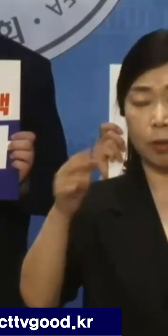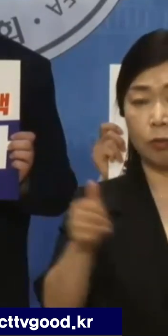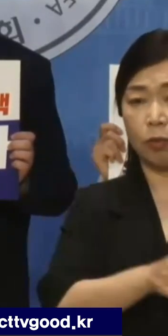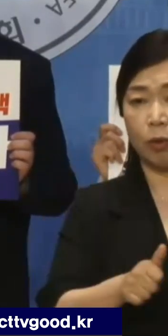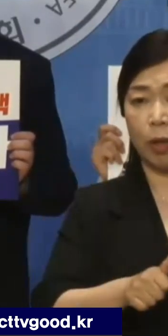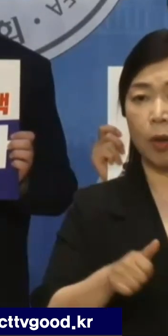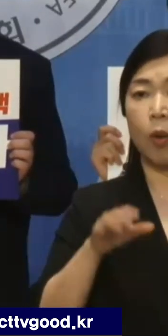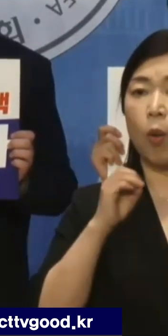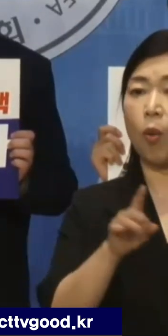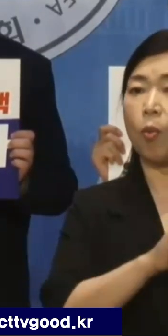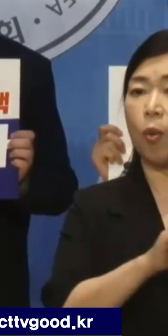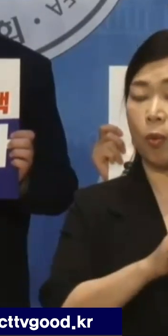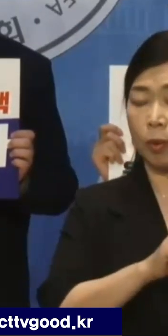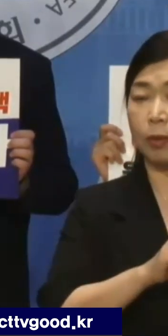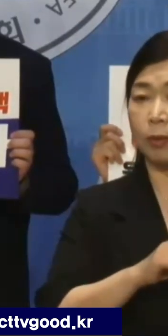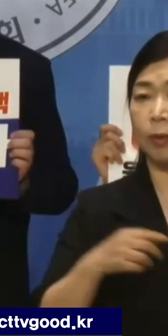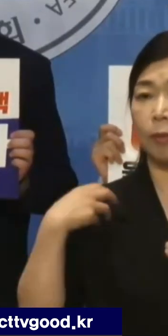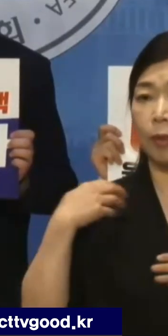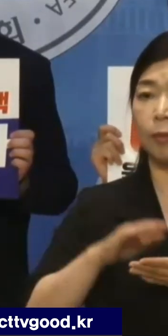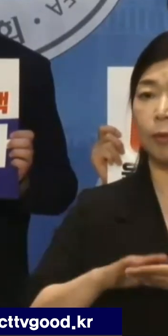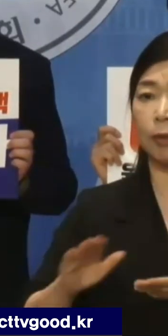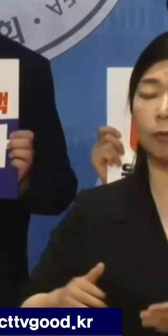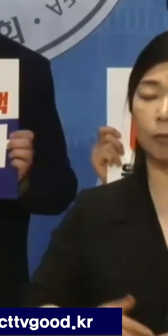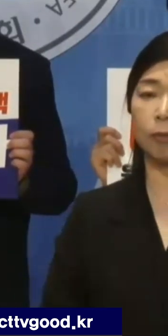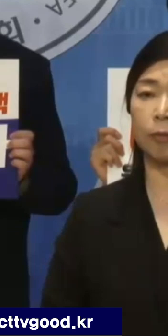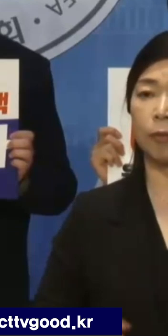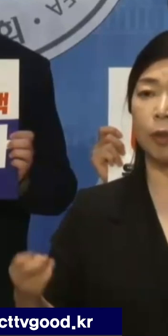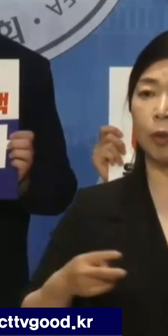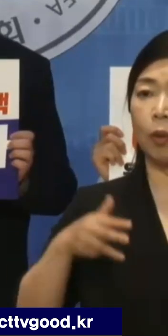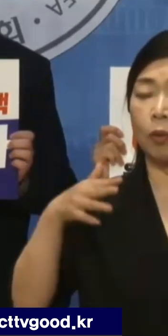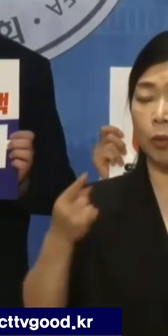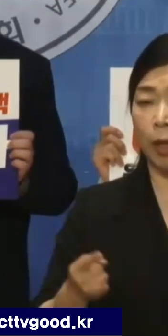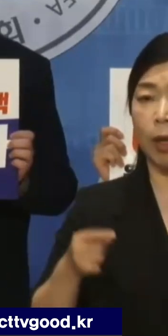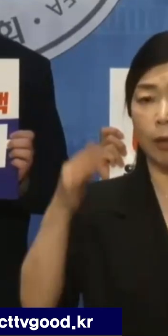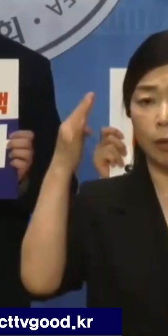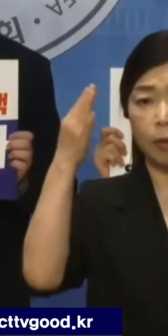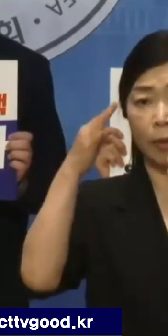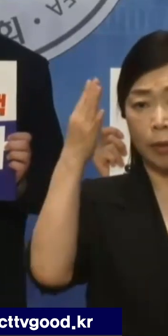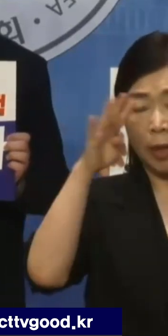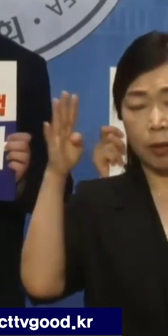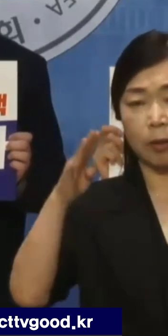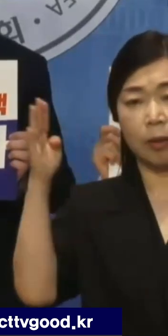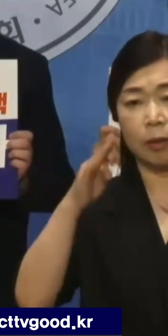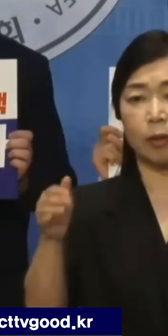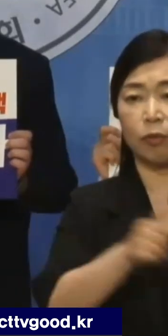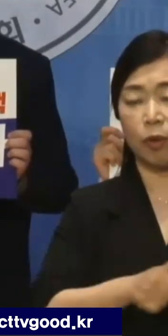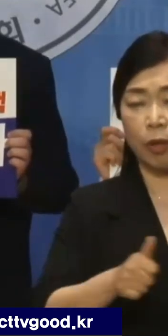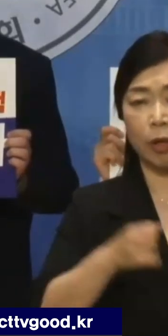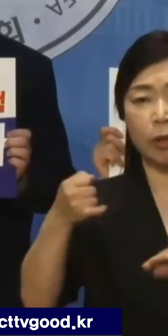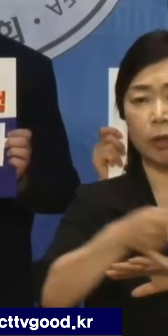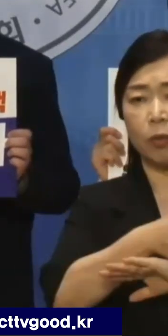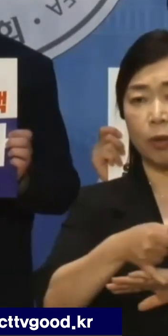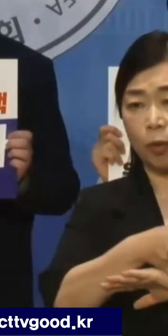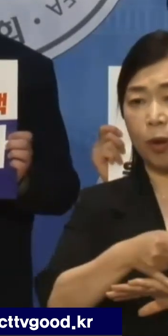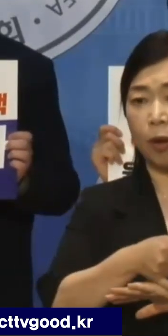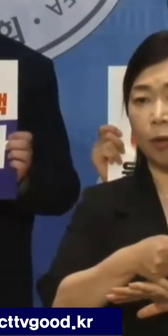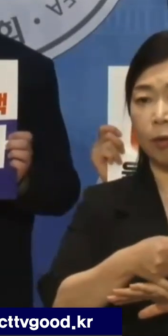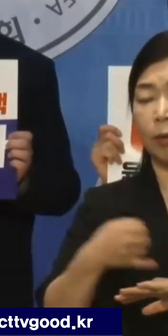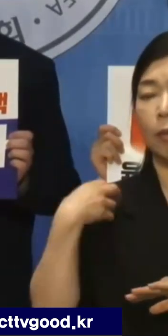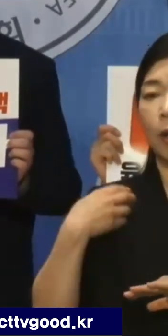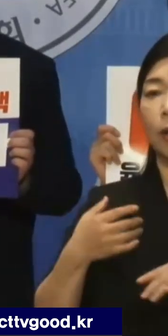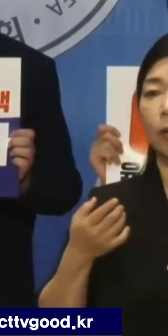대학생위원회 홍보팀장 참석하셨습니다. 최재인 서울시당 대학생위원회 기획팀장님도 함께하고